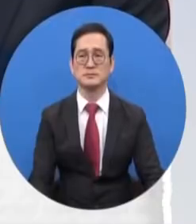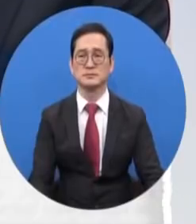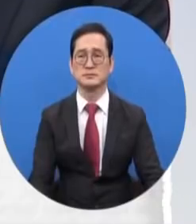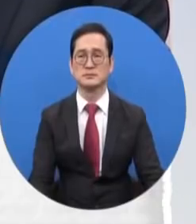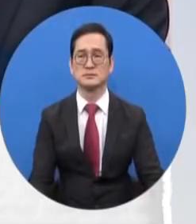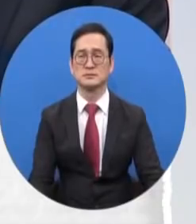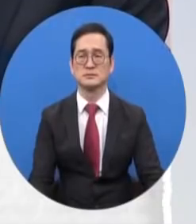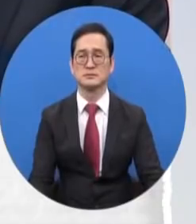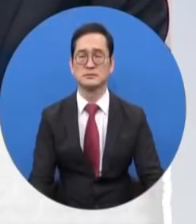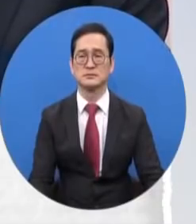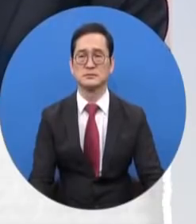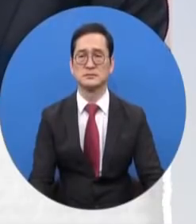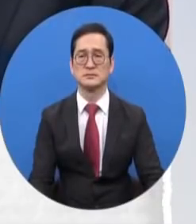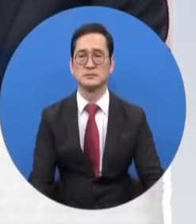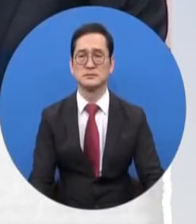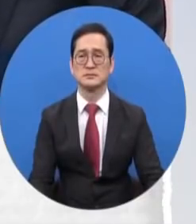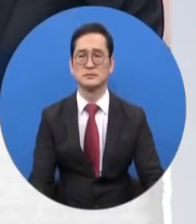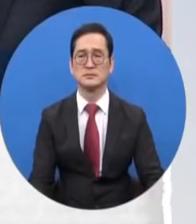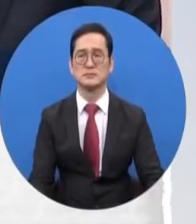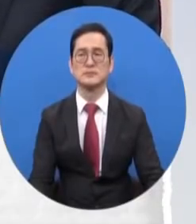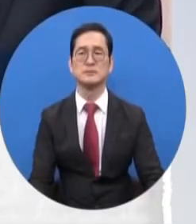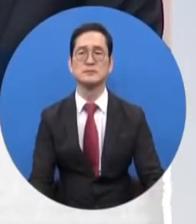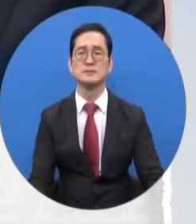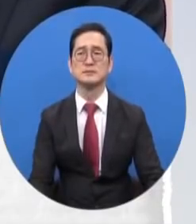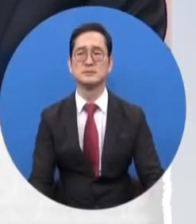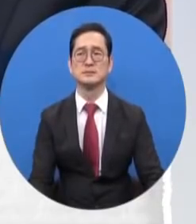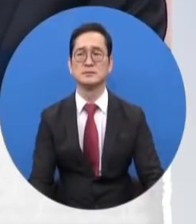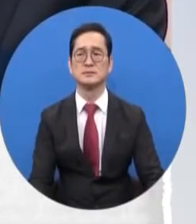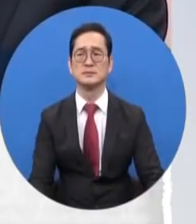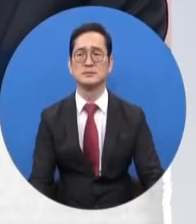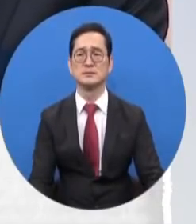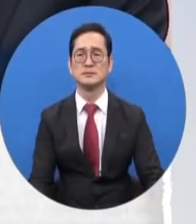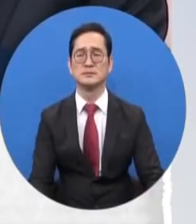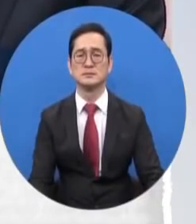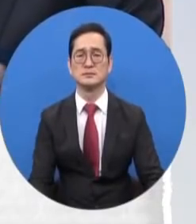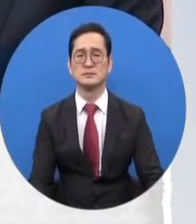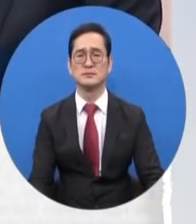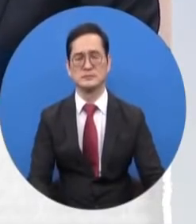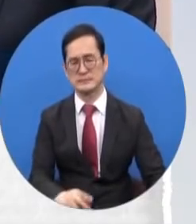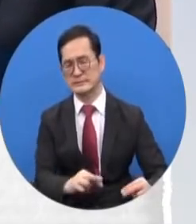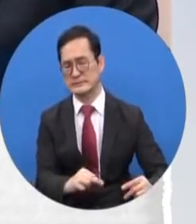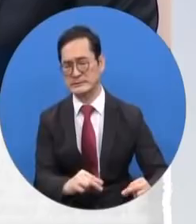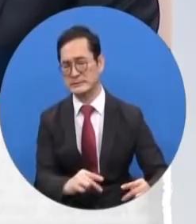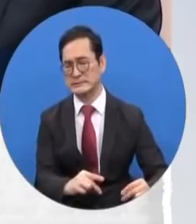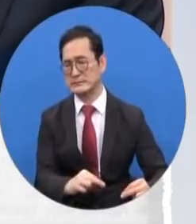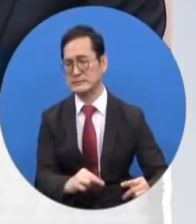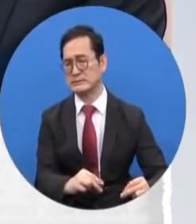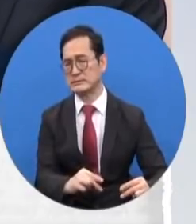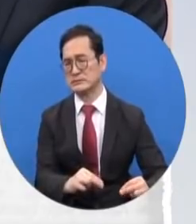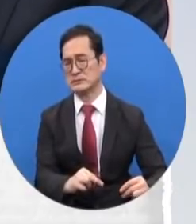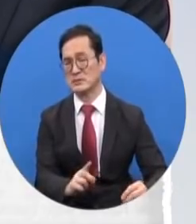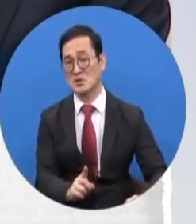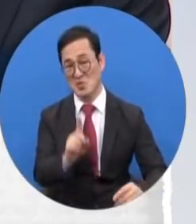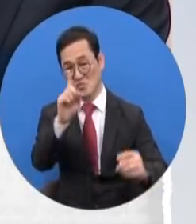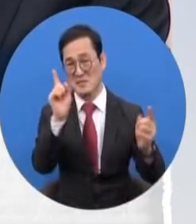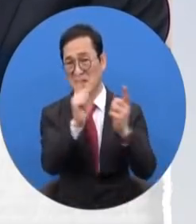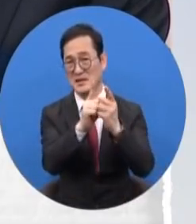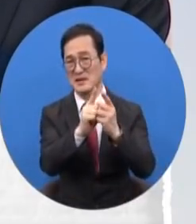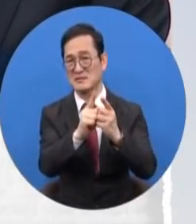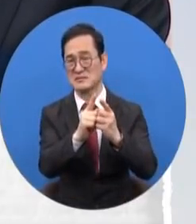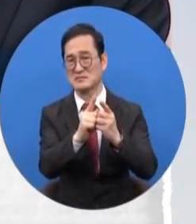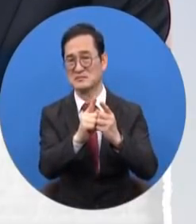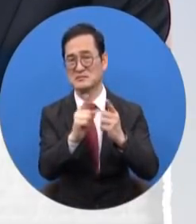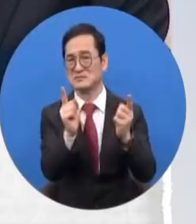누가 거부했든 간에 그것을 부담스러워했다는 게 굉장히 예. 양쪽의 큰 시각차를 드러낸 거기도 하고, 양쪽이 좀 얼마나